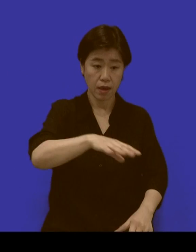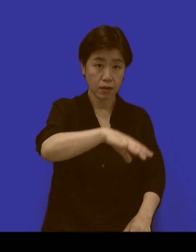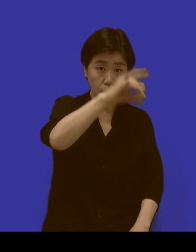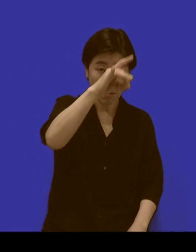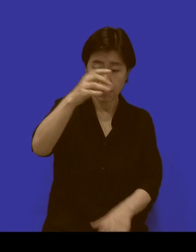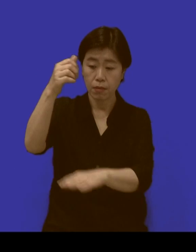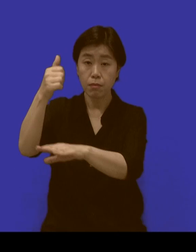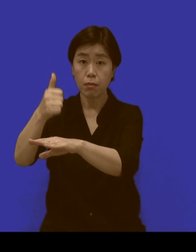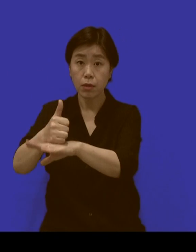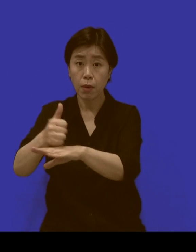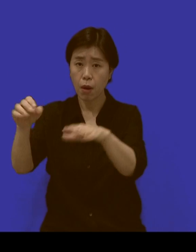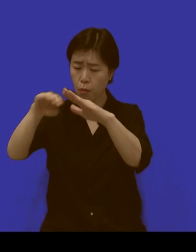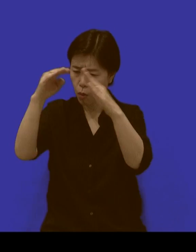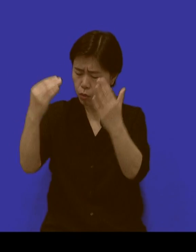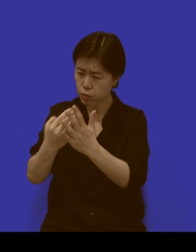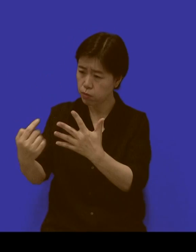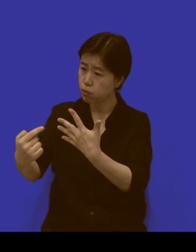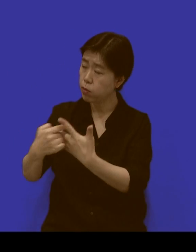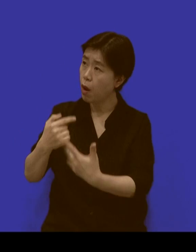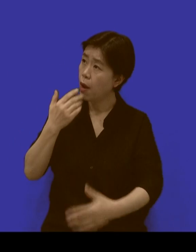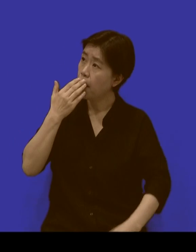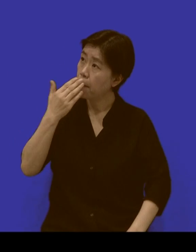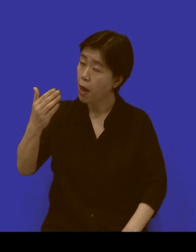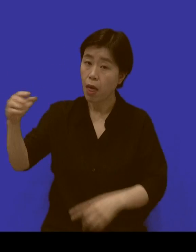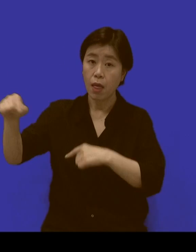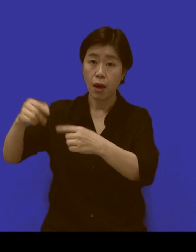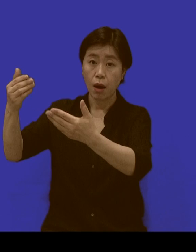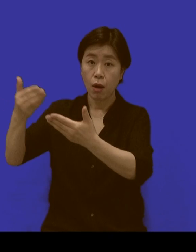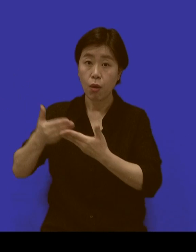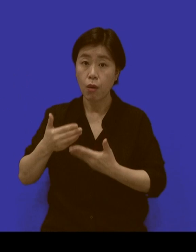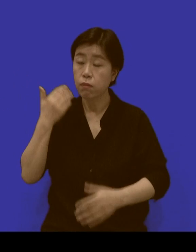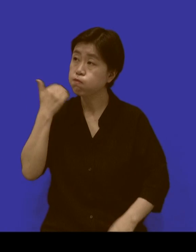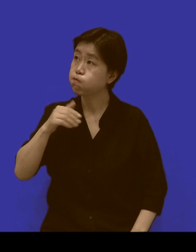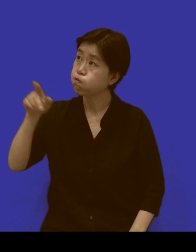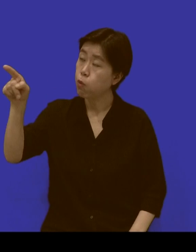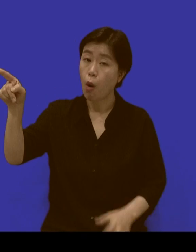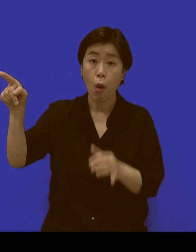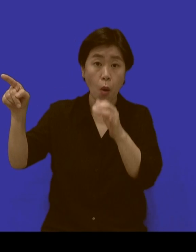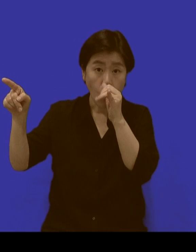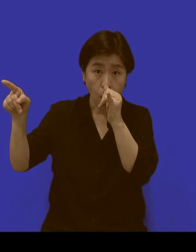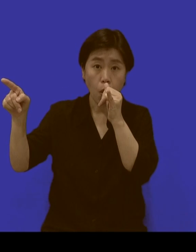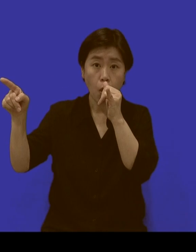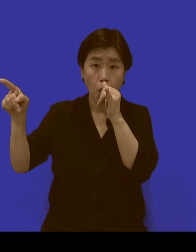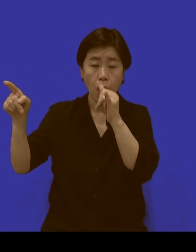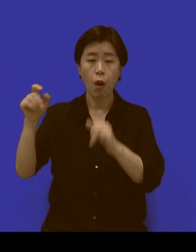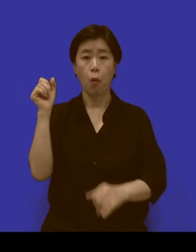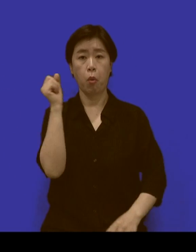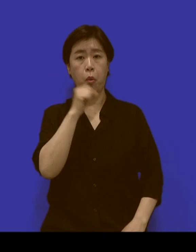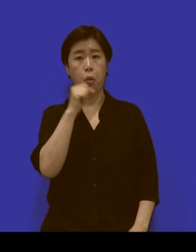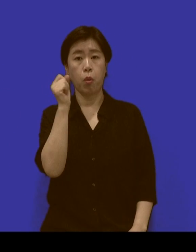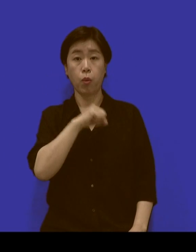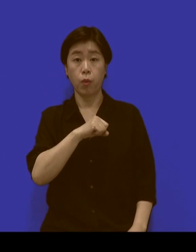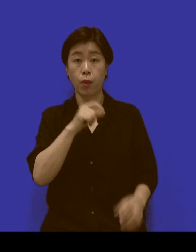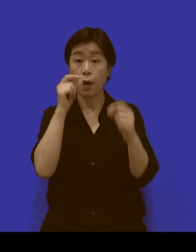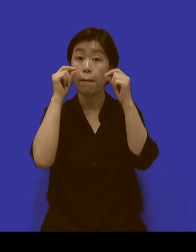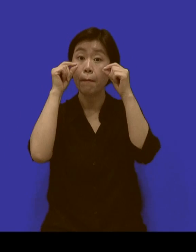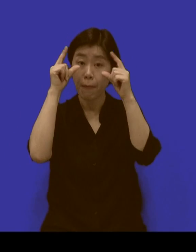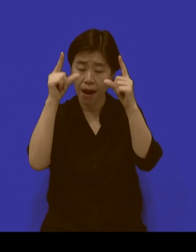나의 모든 것을 주관하고 계시는 분이 계시나? 그래서 그때 말씀이 처음으로